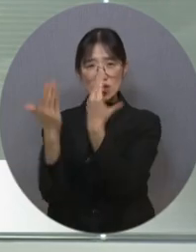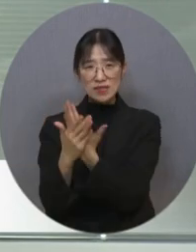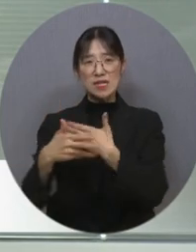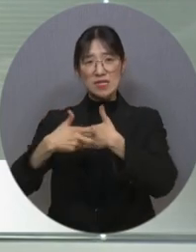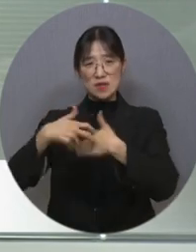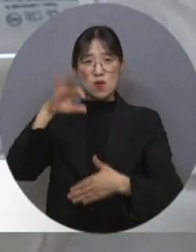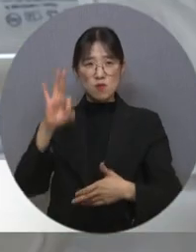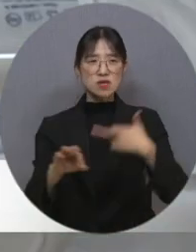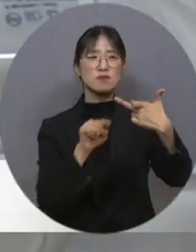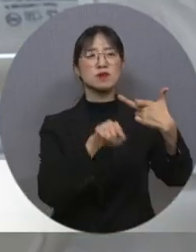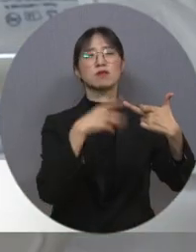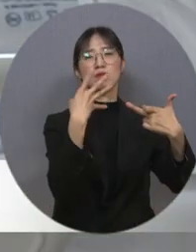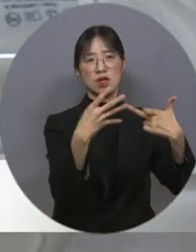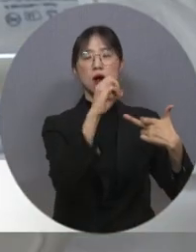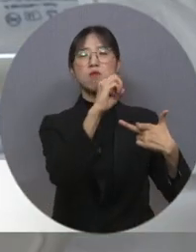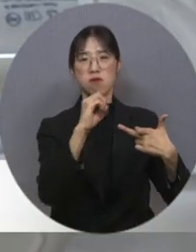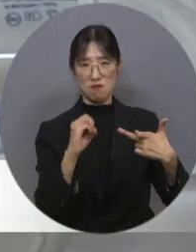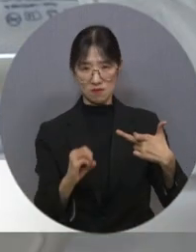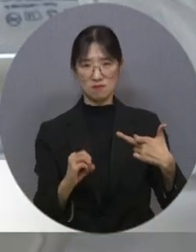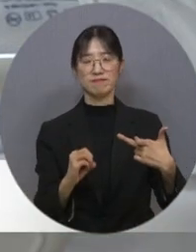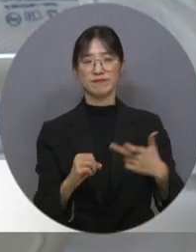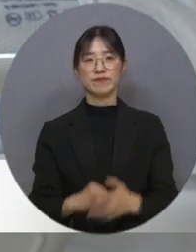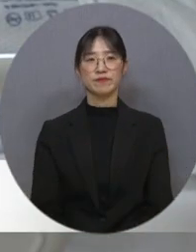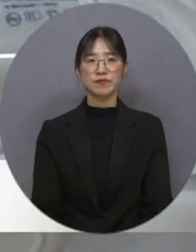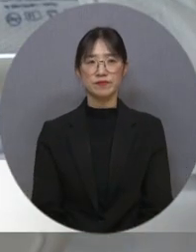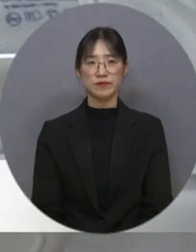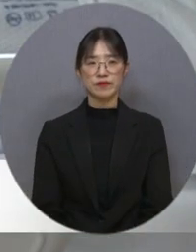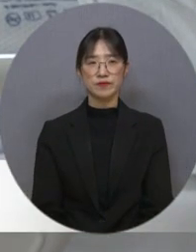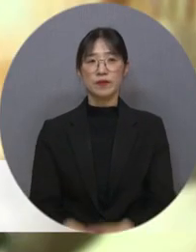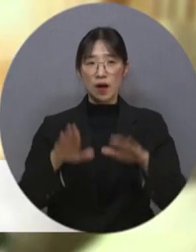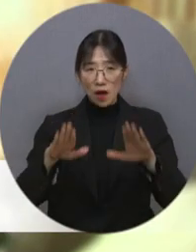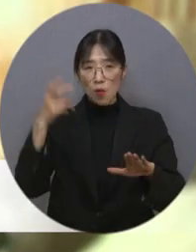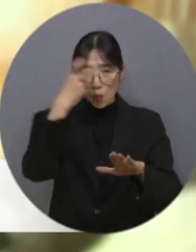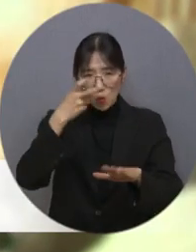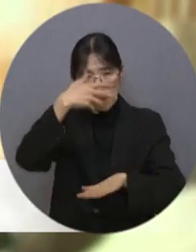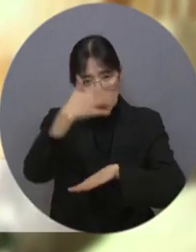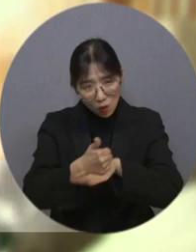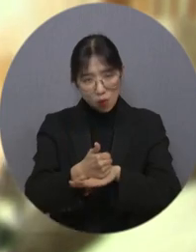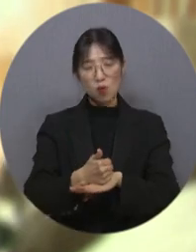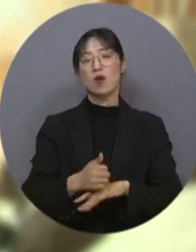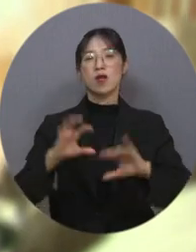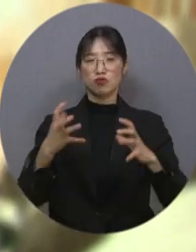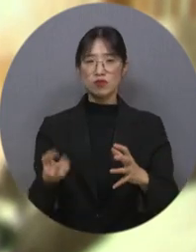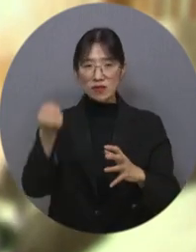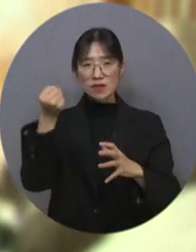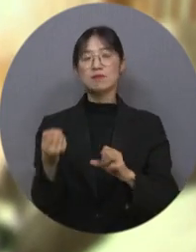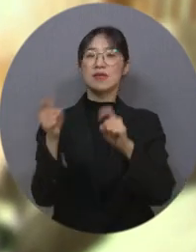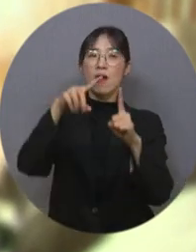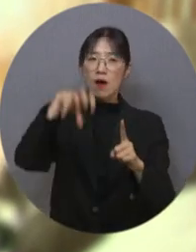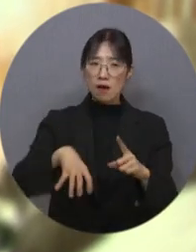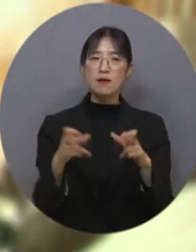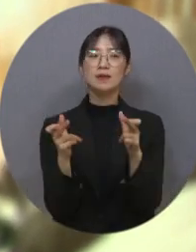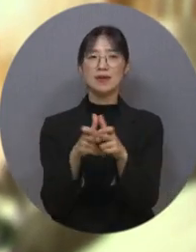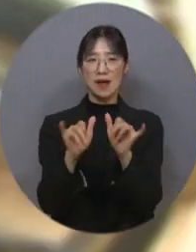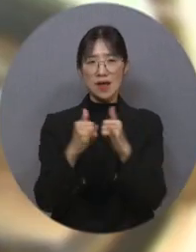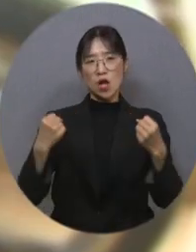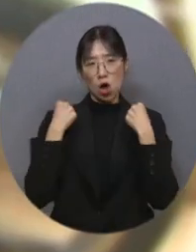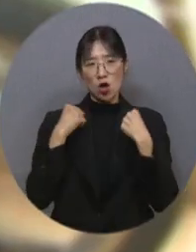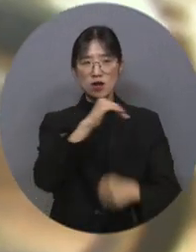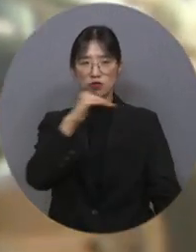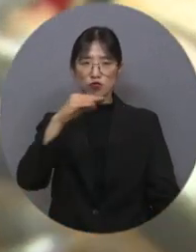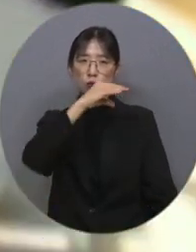17.4%를 차지하는 것으로 조사됐습니다 이번 조사에 대해 국립재활원은 장애인의 건강 수준을